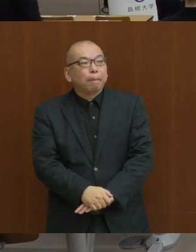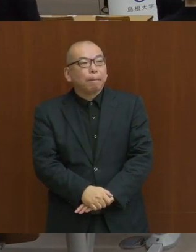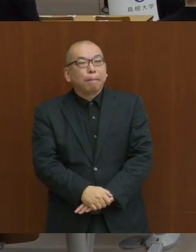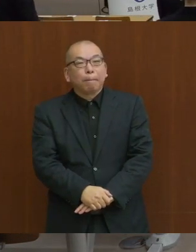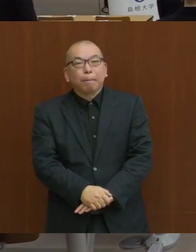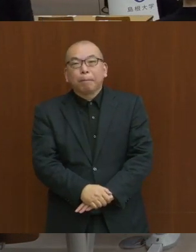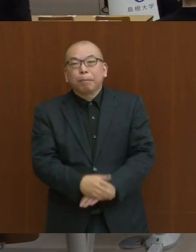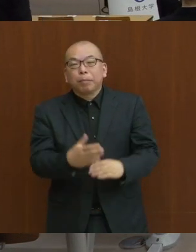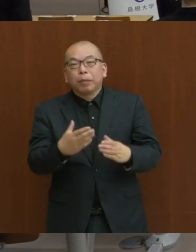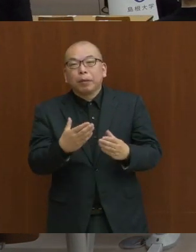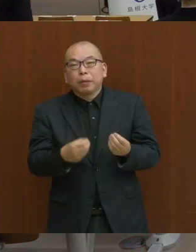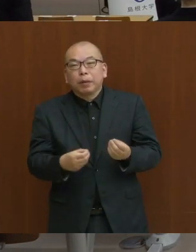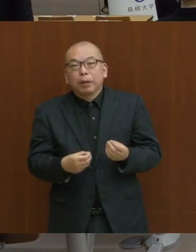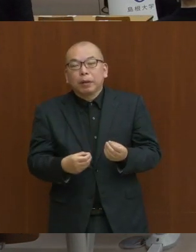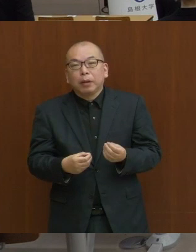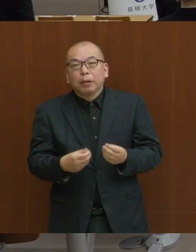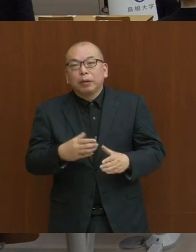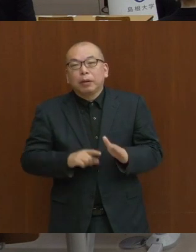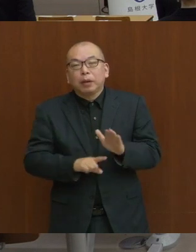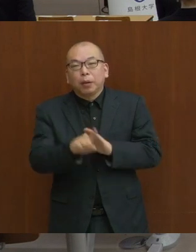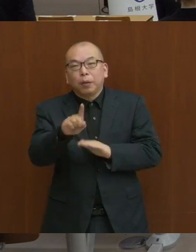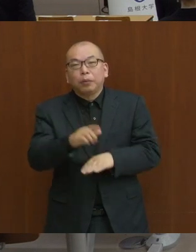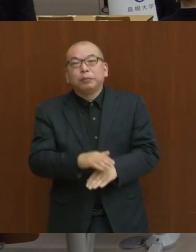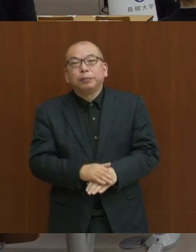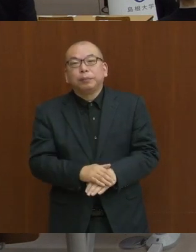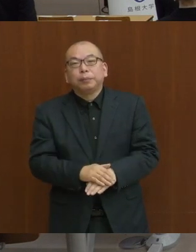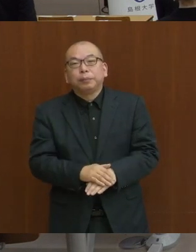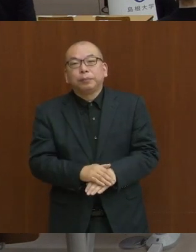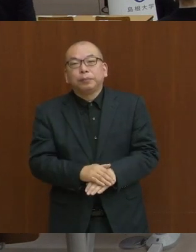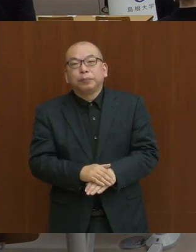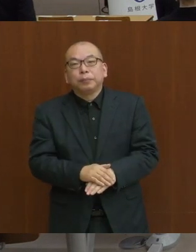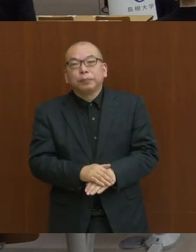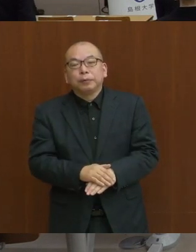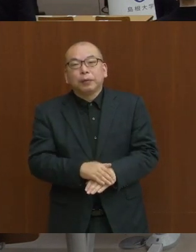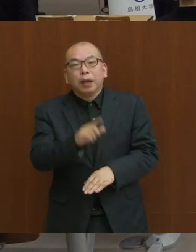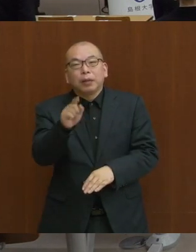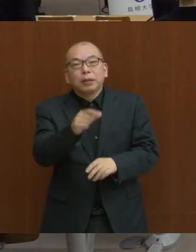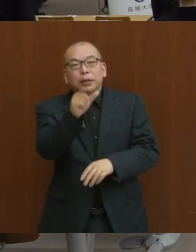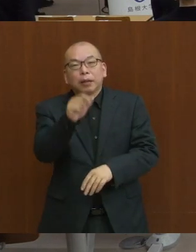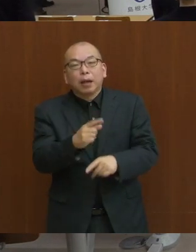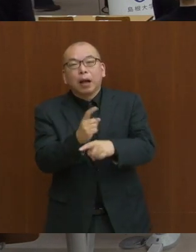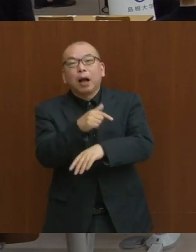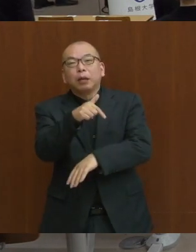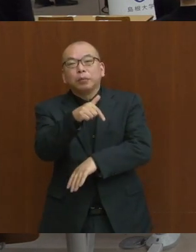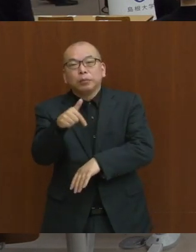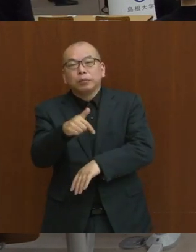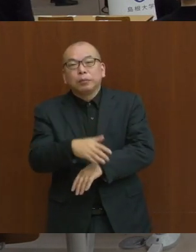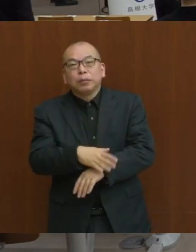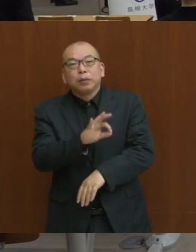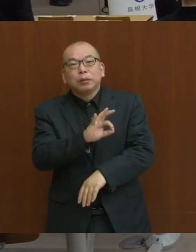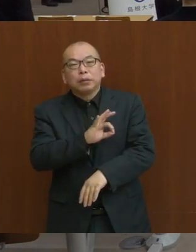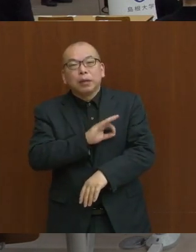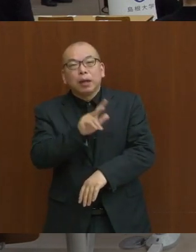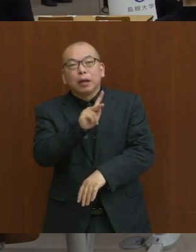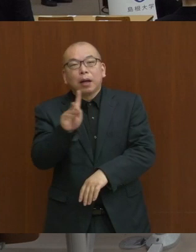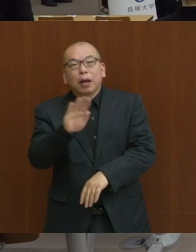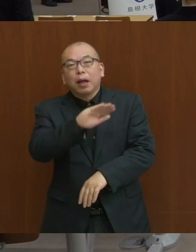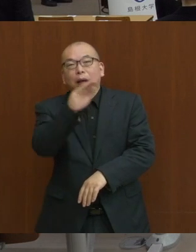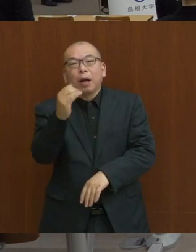卒業生、修了生代表、人間科学部、影山智美。